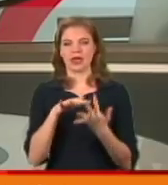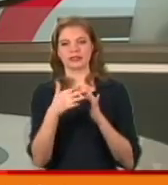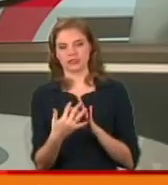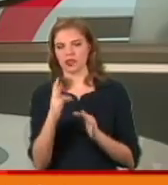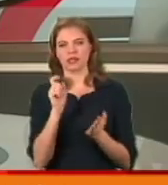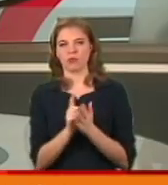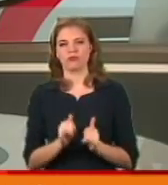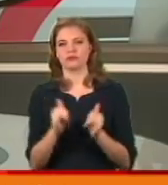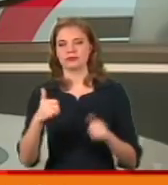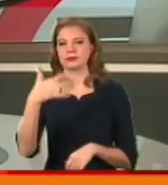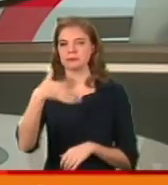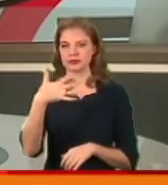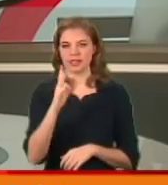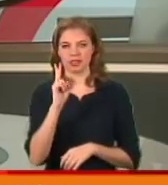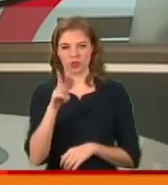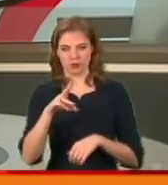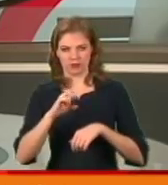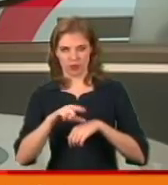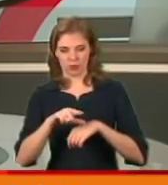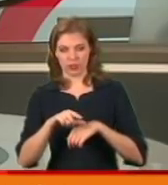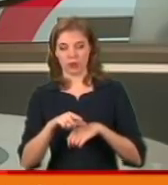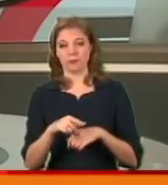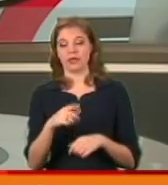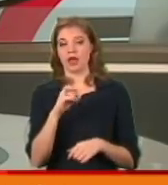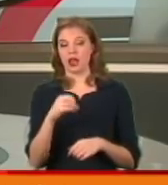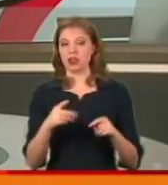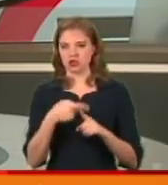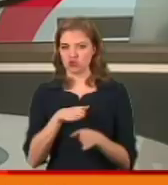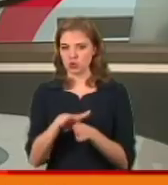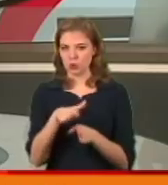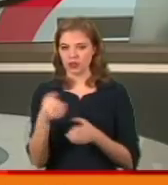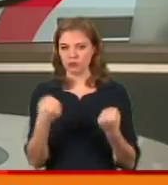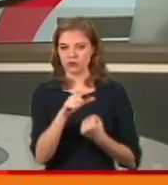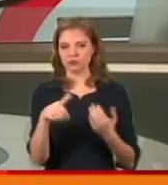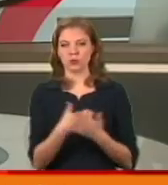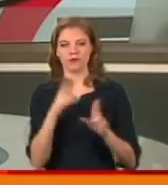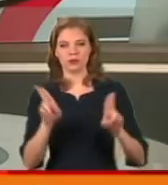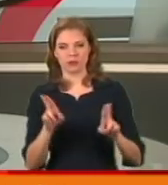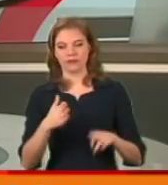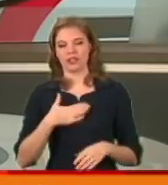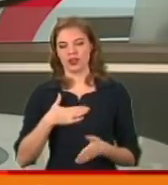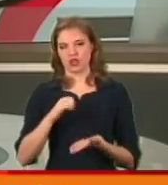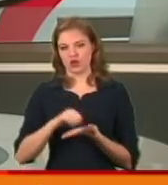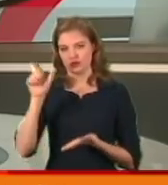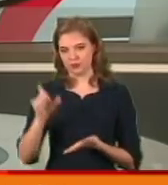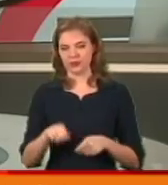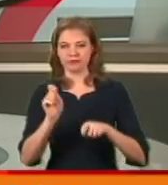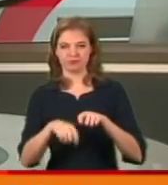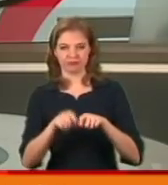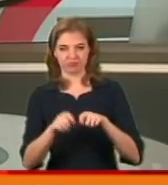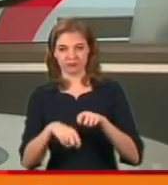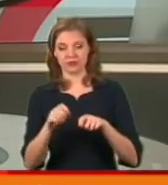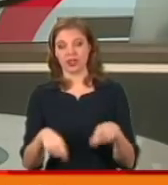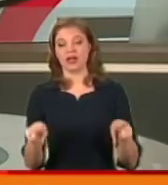не має перевищувати 50 кілометрів на годину. Та чи дотримуються автомобілісти нових правил? Наш Сергій Єременко провів